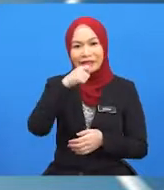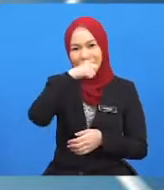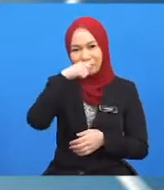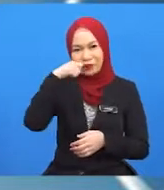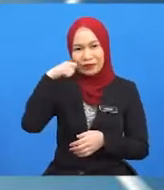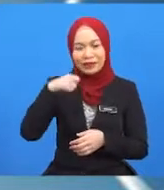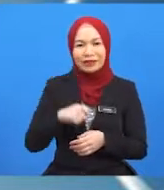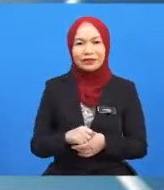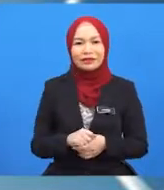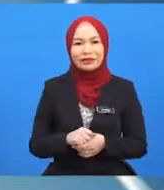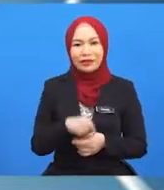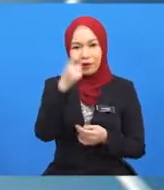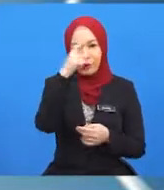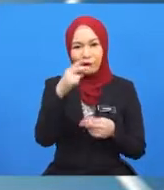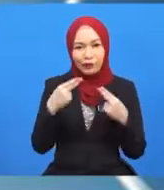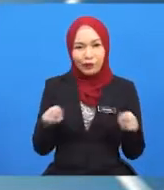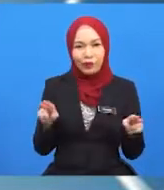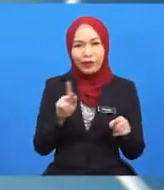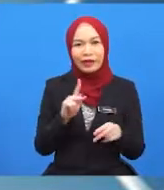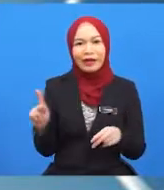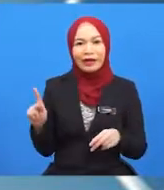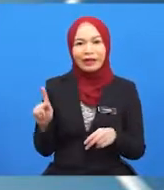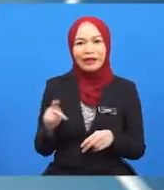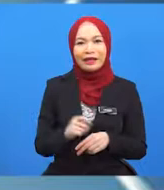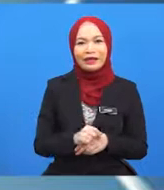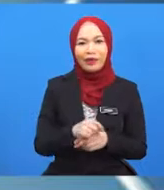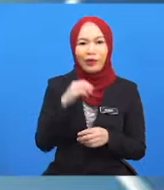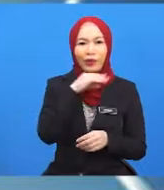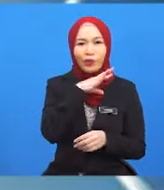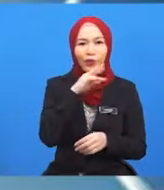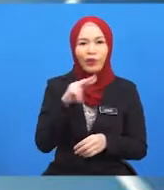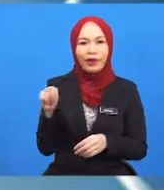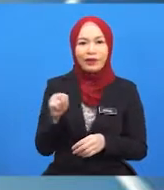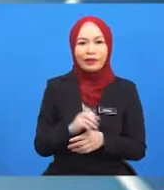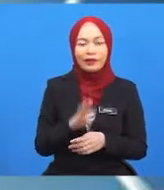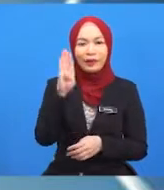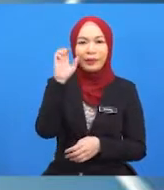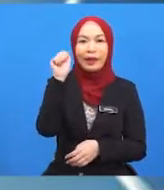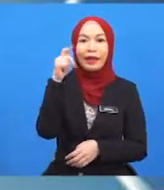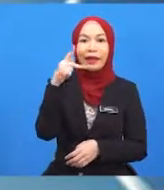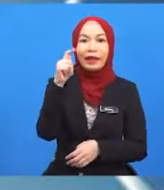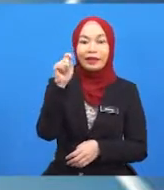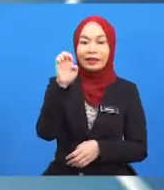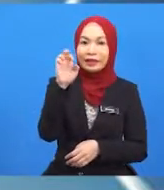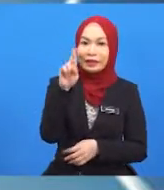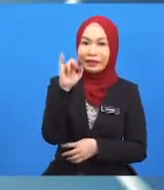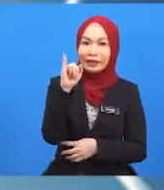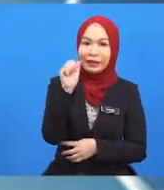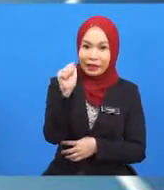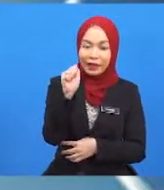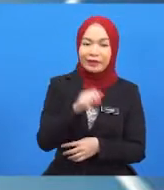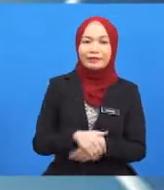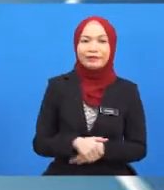ada dalam mulut kita. Boleh ya murid-murid? Okey, bagus. Baiklah